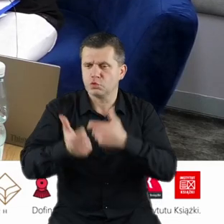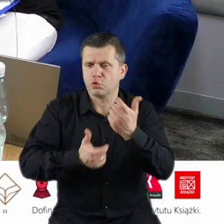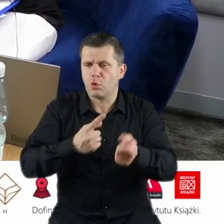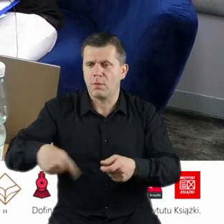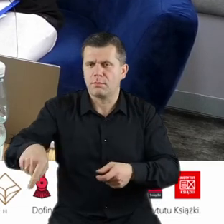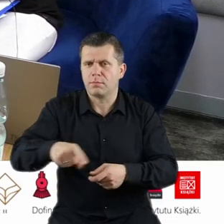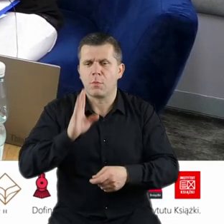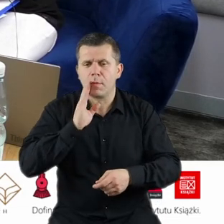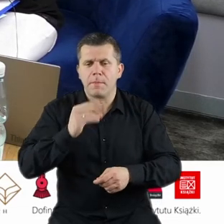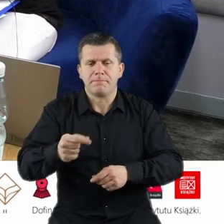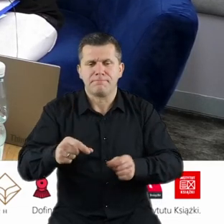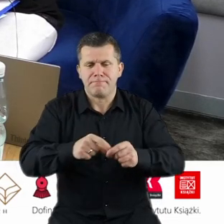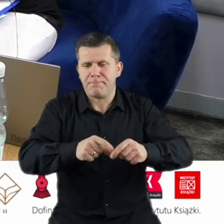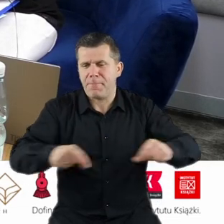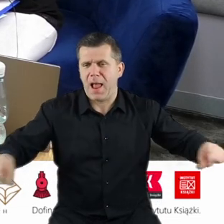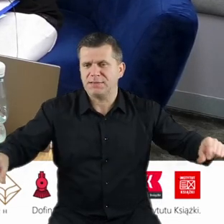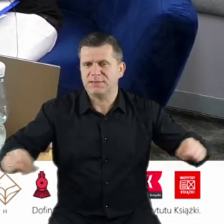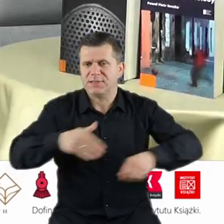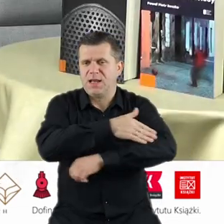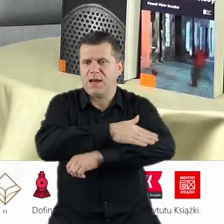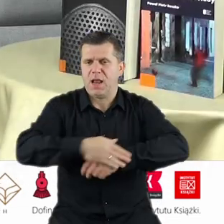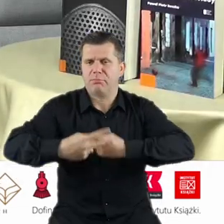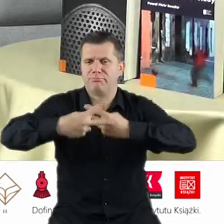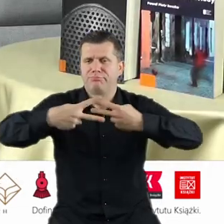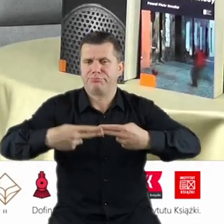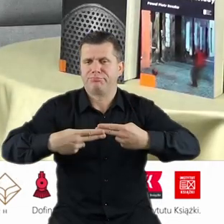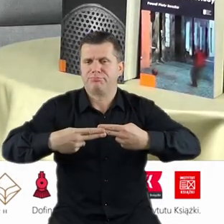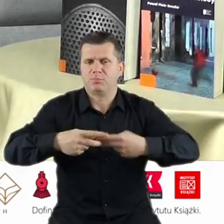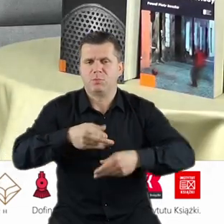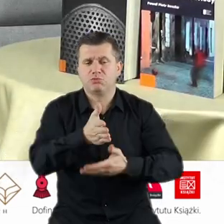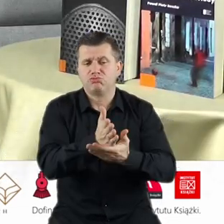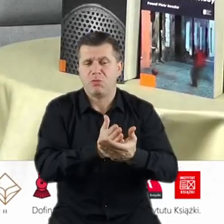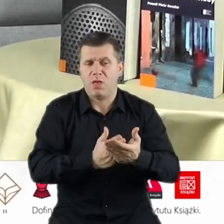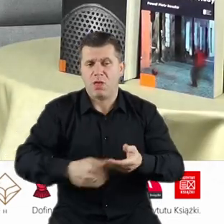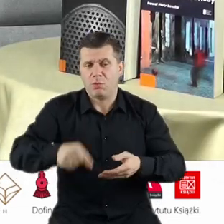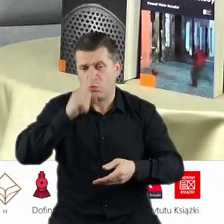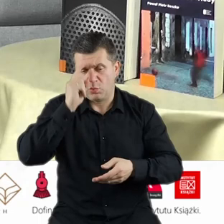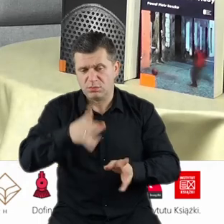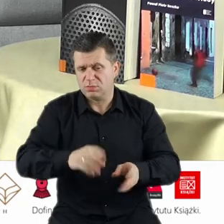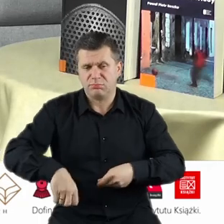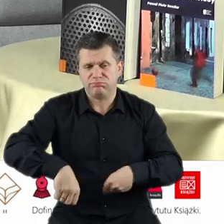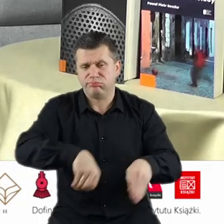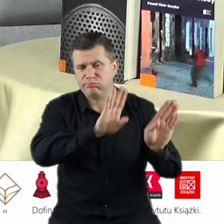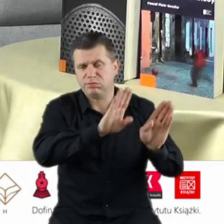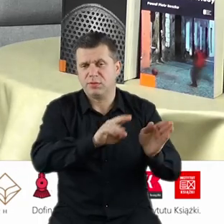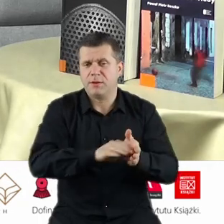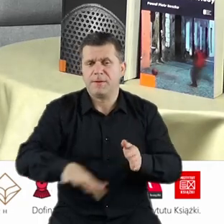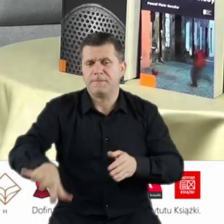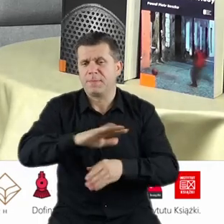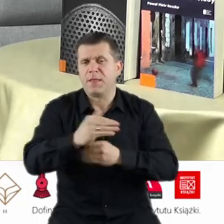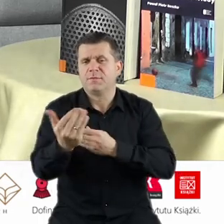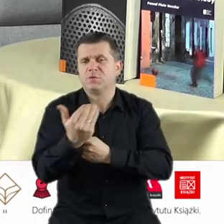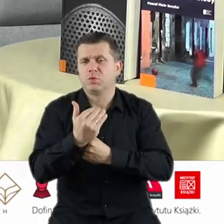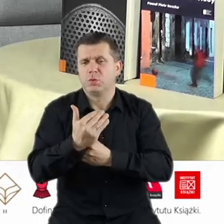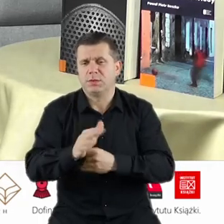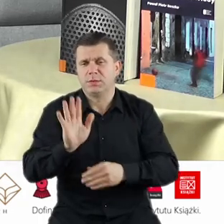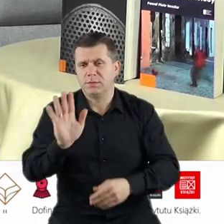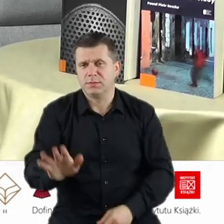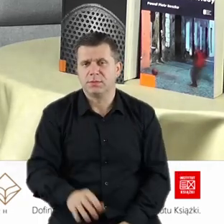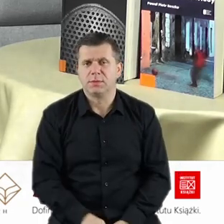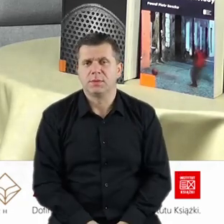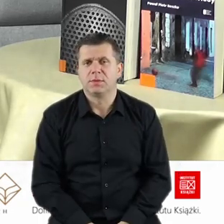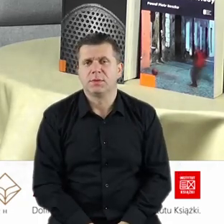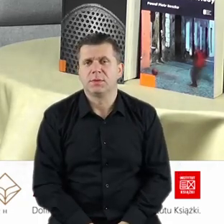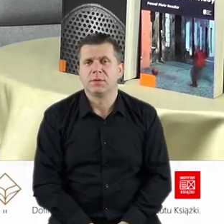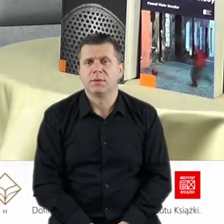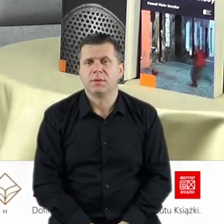Sowieci zrobili tam po prostu pas graniczny i część domów, część mieszkańców została wysiedlona na wschód i wrócili po